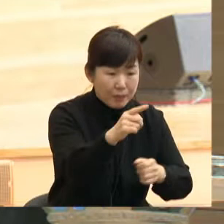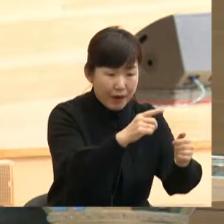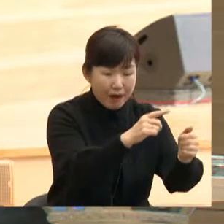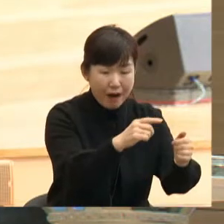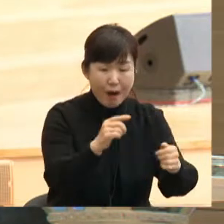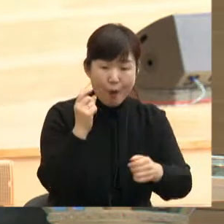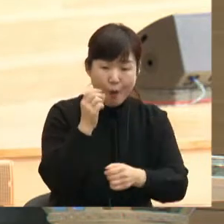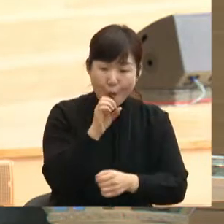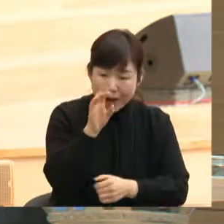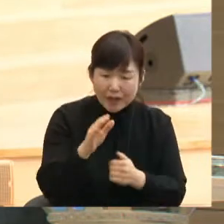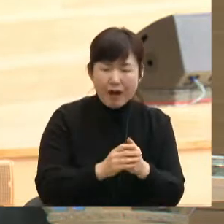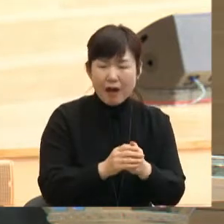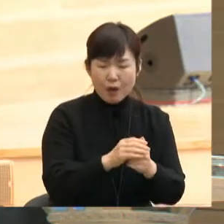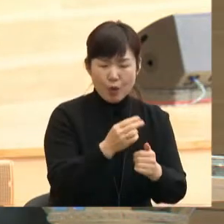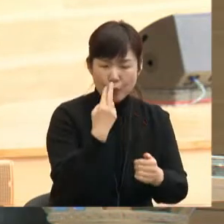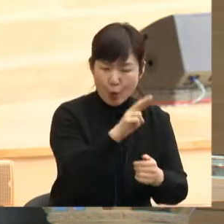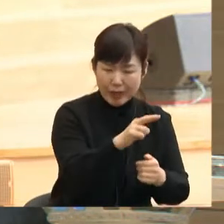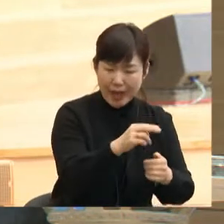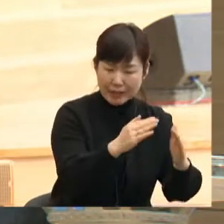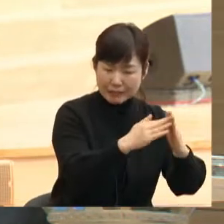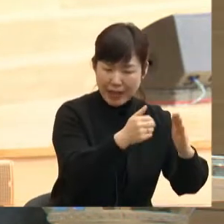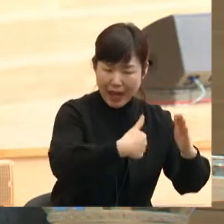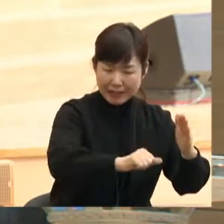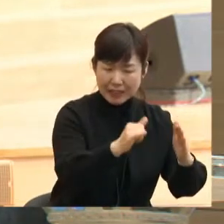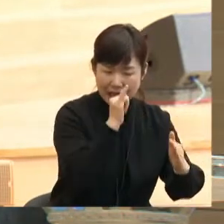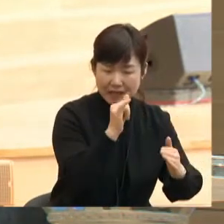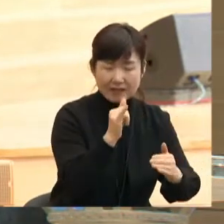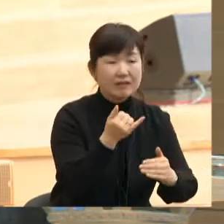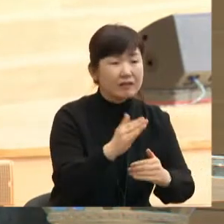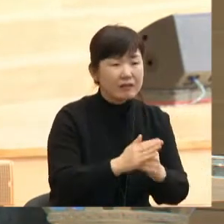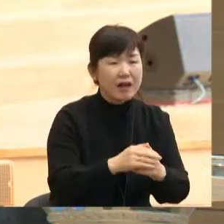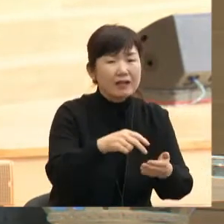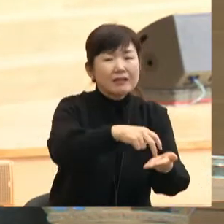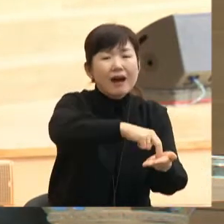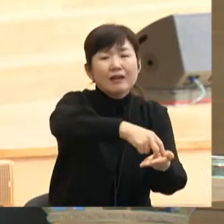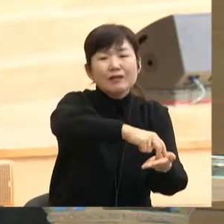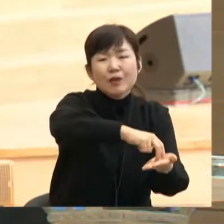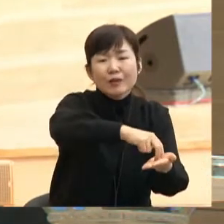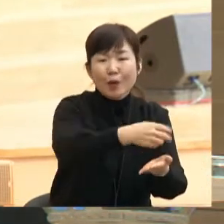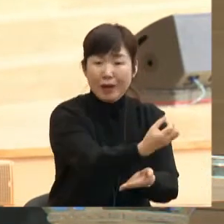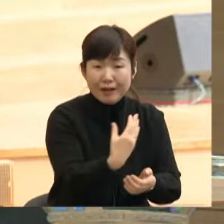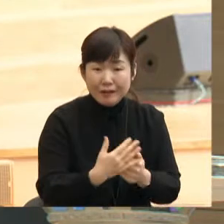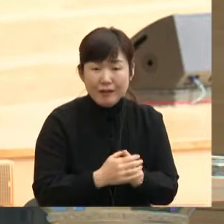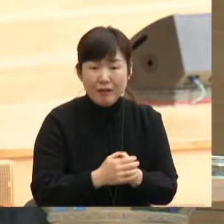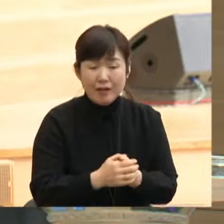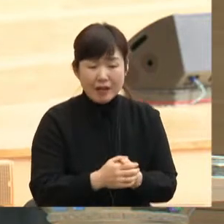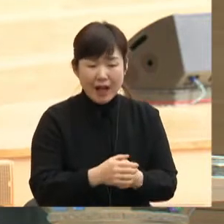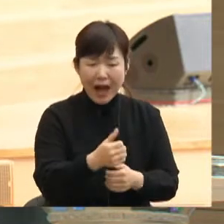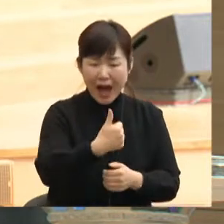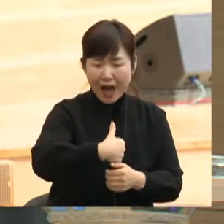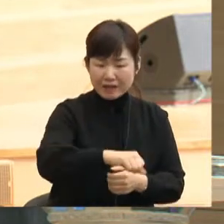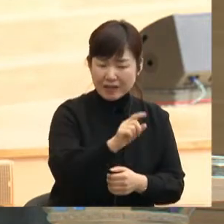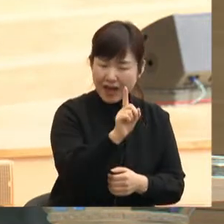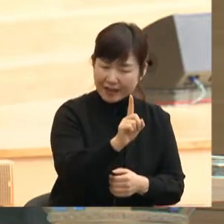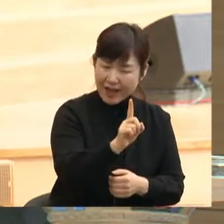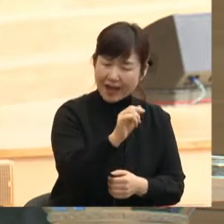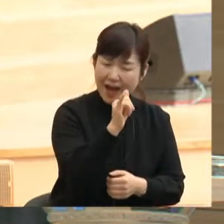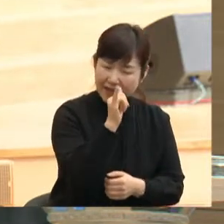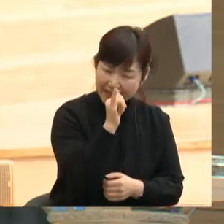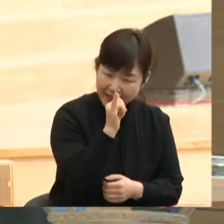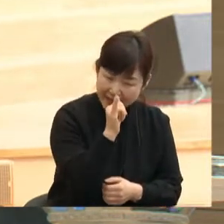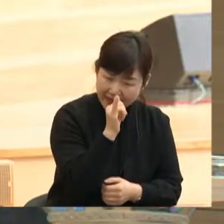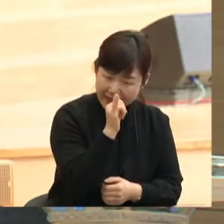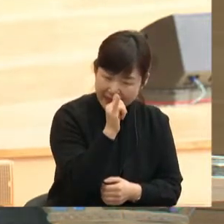아뢰되 요나단의 아들 하나가 있는데 다리 저는 자니이다 하니라. 여러분, 시바가 이러는 거예요. 아들 하나가